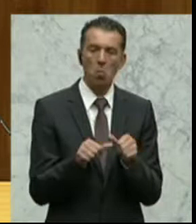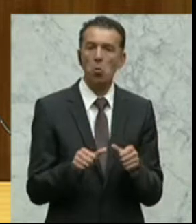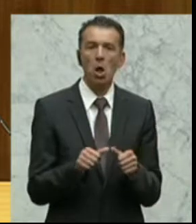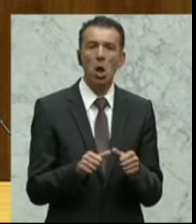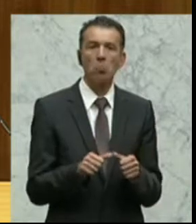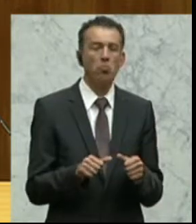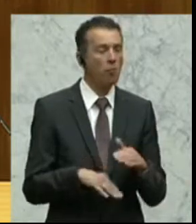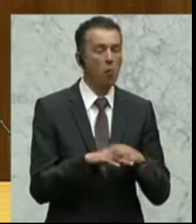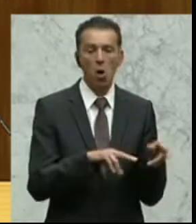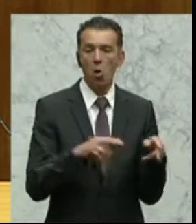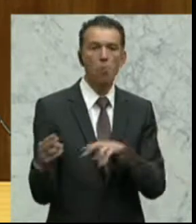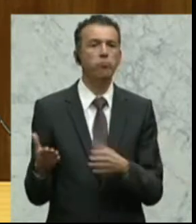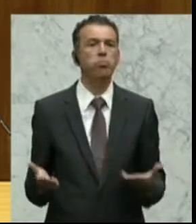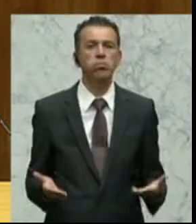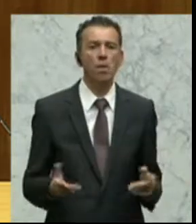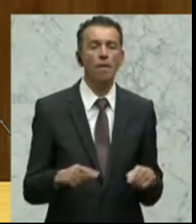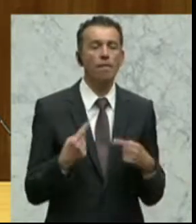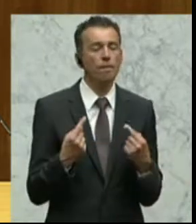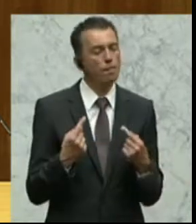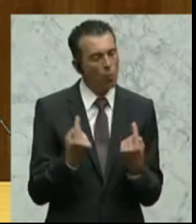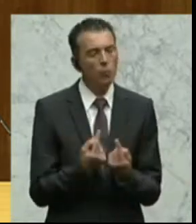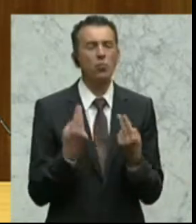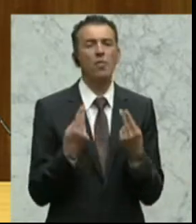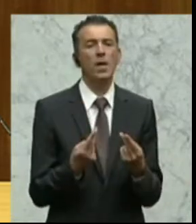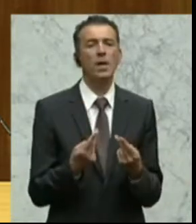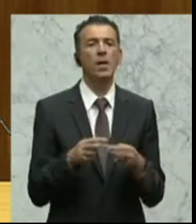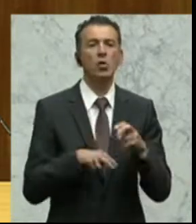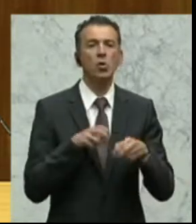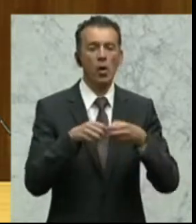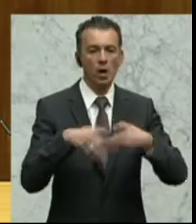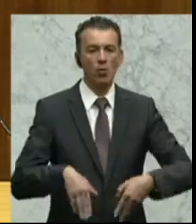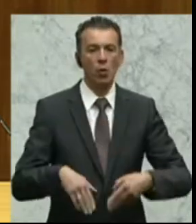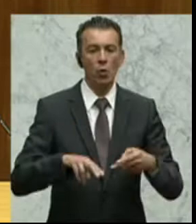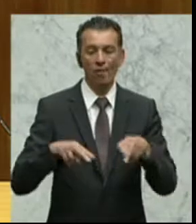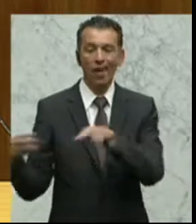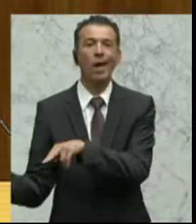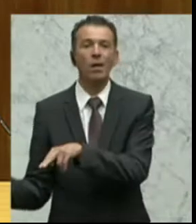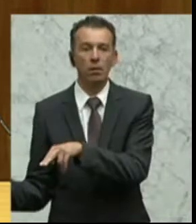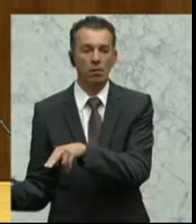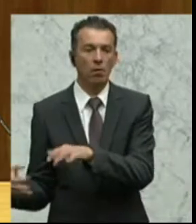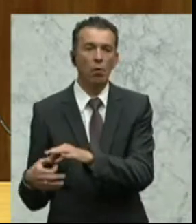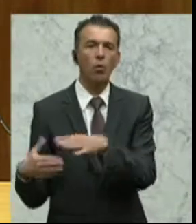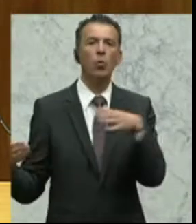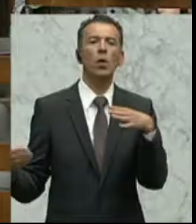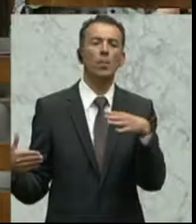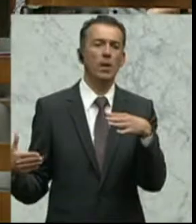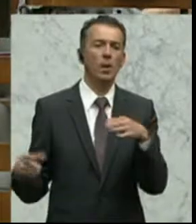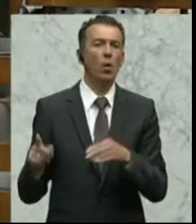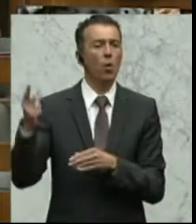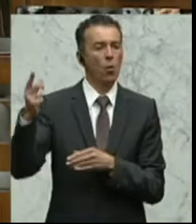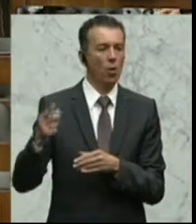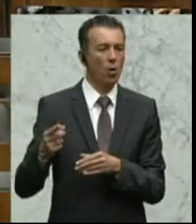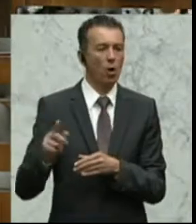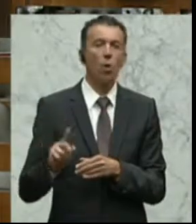geht es hier darum, dass die Steuerstruktur verlagert werden muss, unabhängig von der Höhe. Und über die Höhe können wir